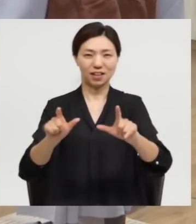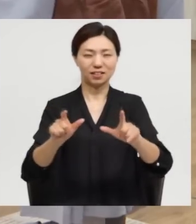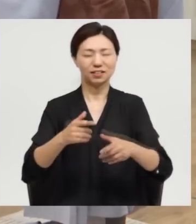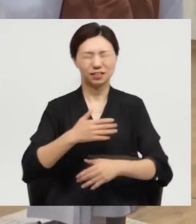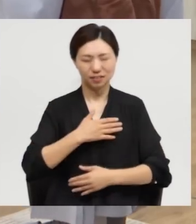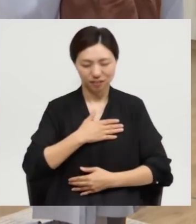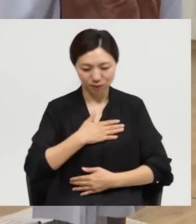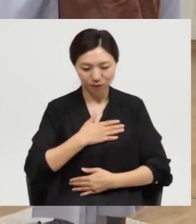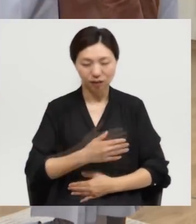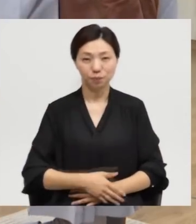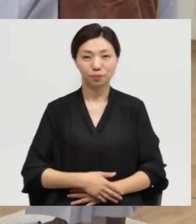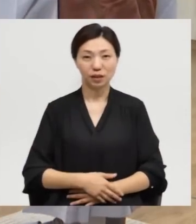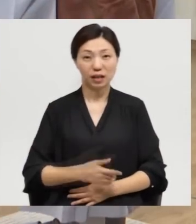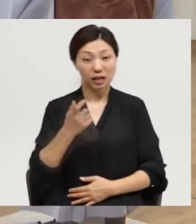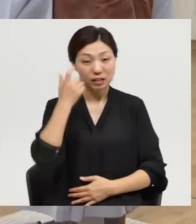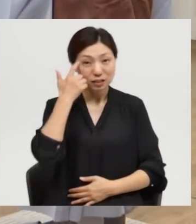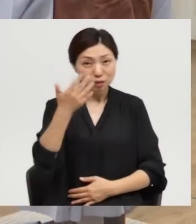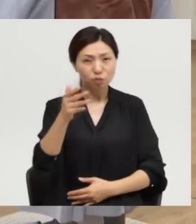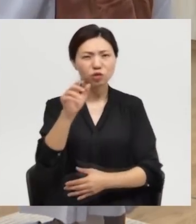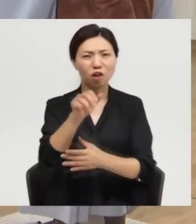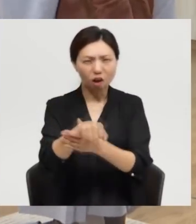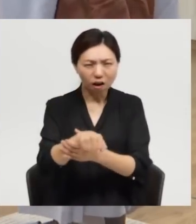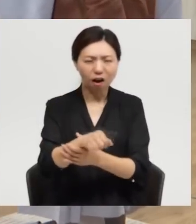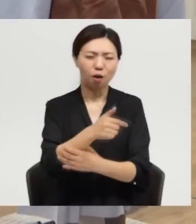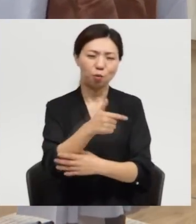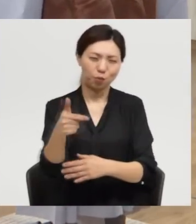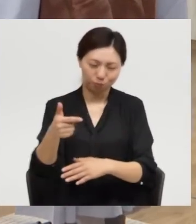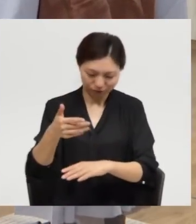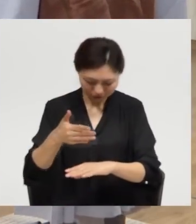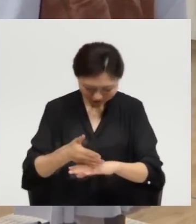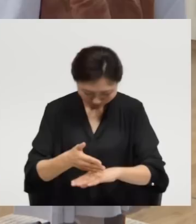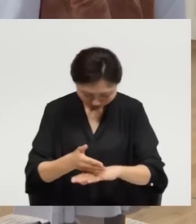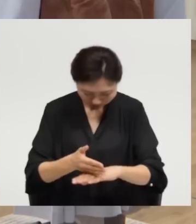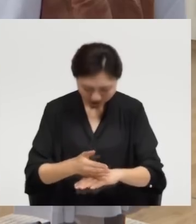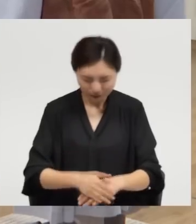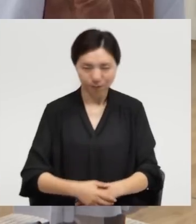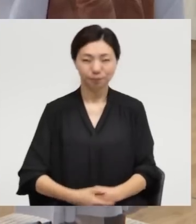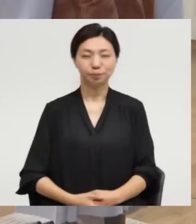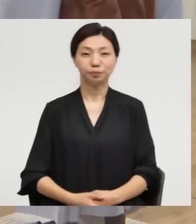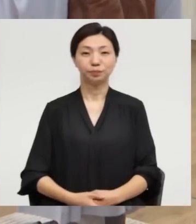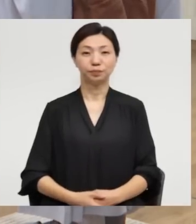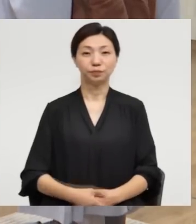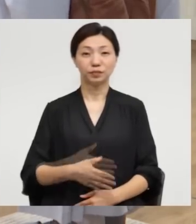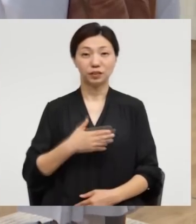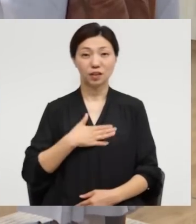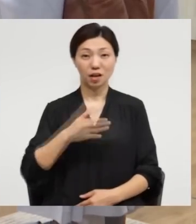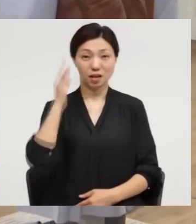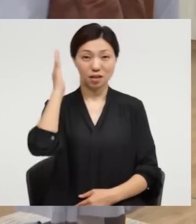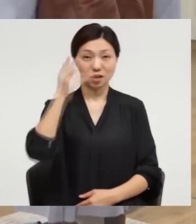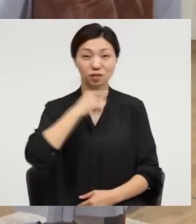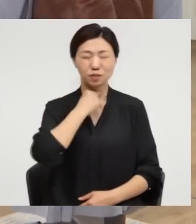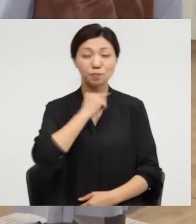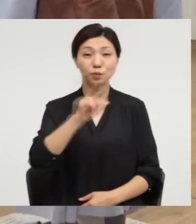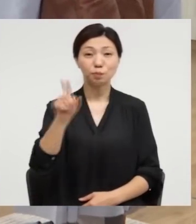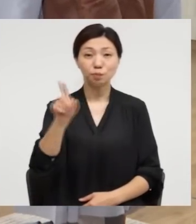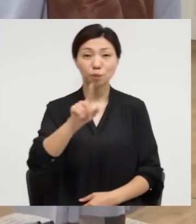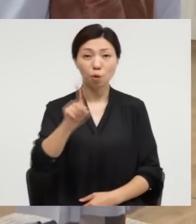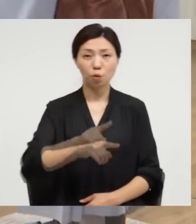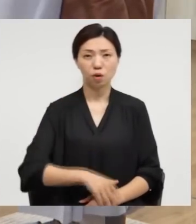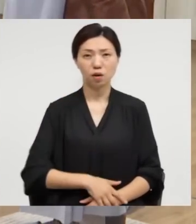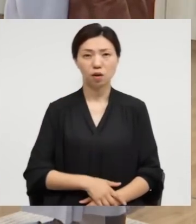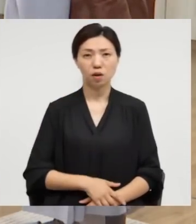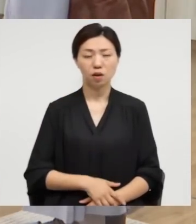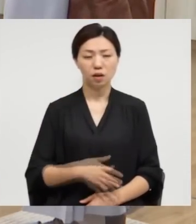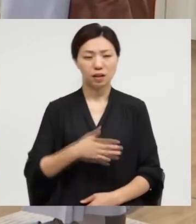먼저 질문하도록 허락해 주셔서 정말 감사합니다. 네, 저의 사연은 이렇습니다.